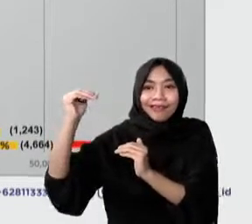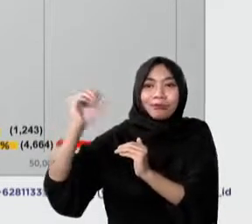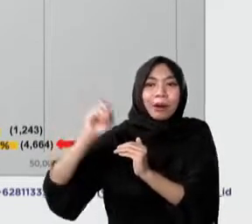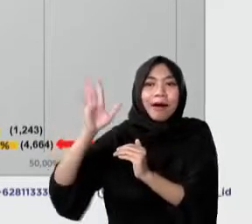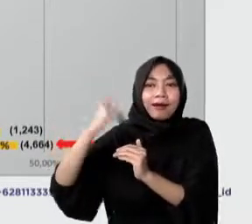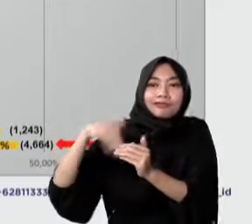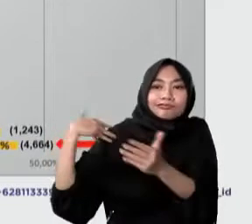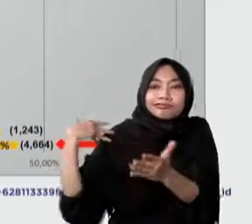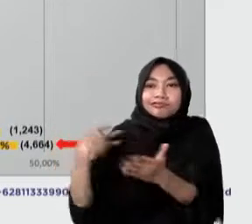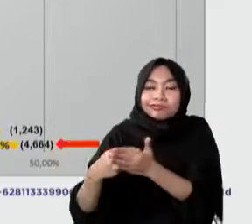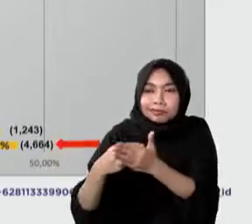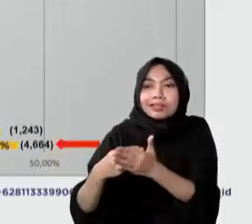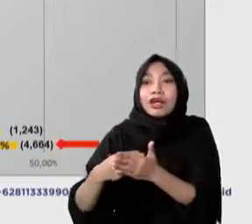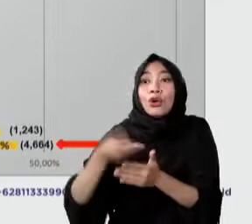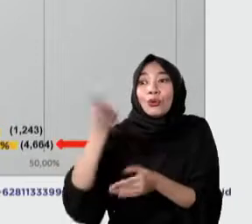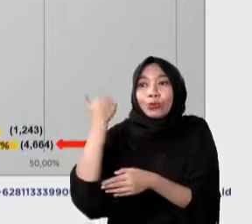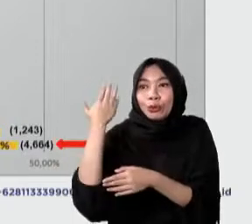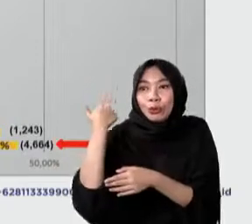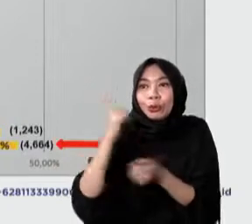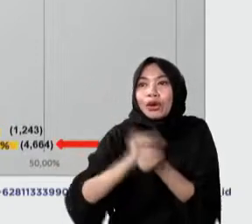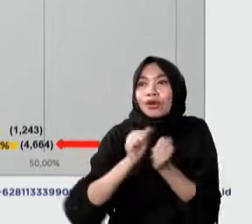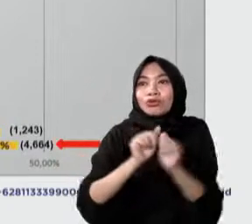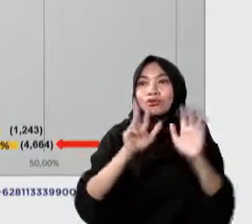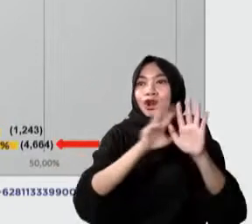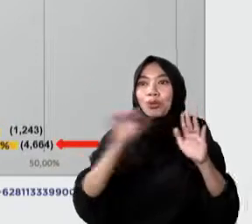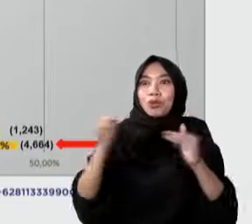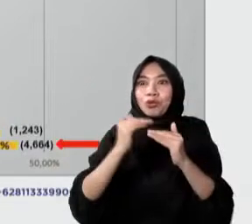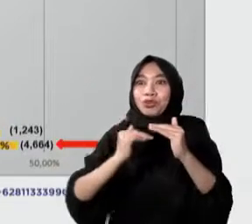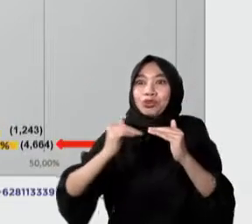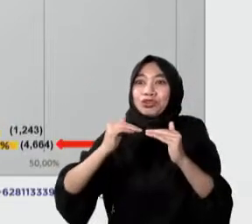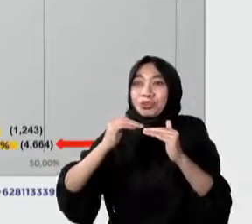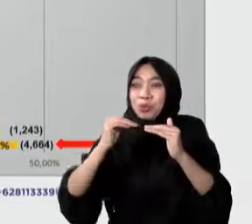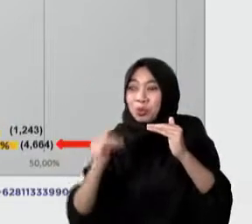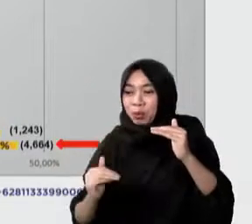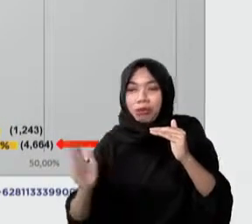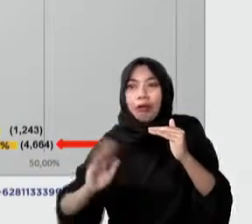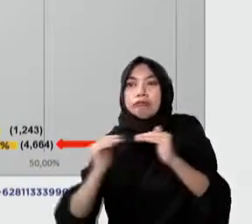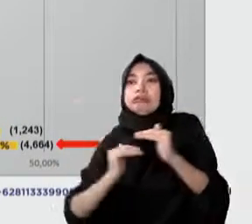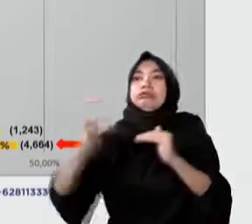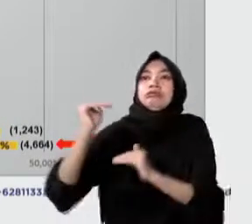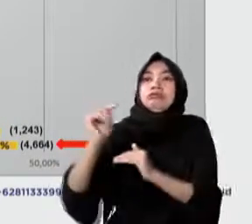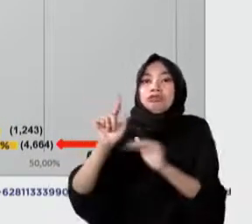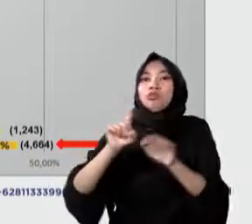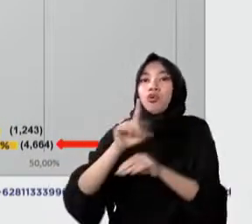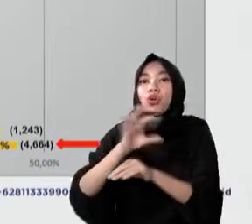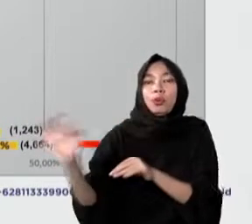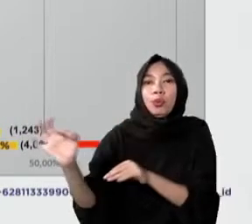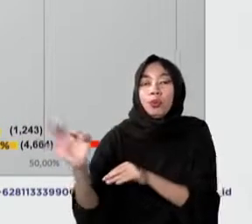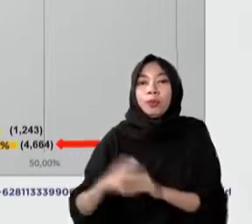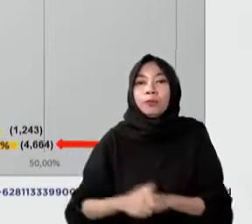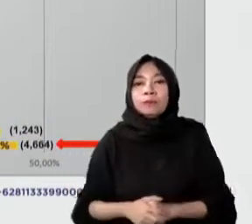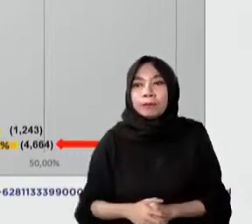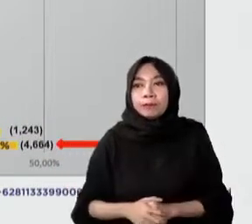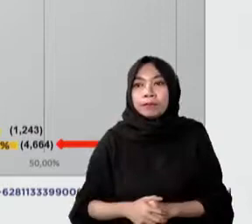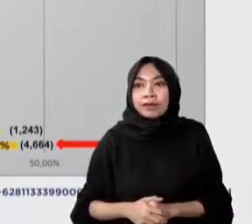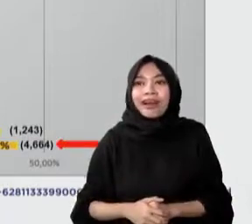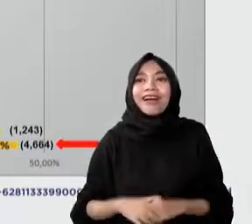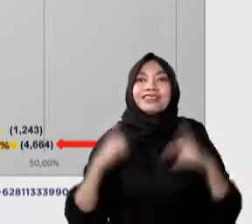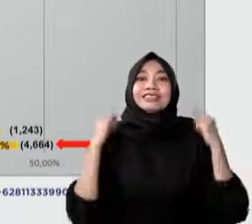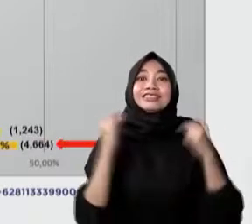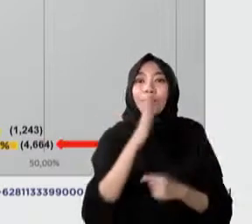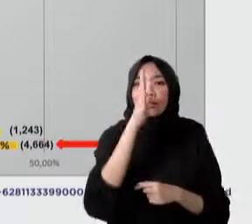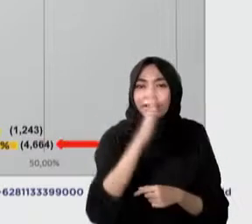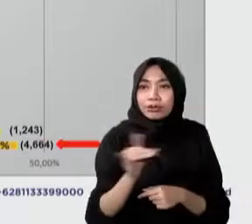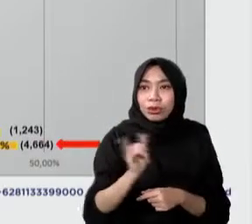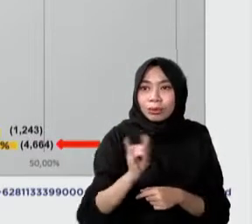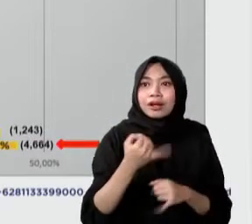waktu beberapa hari terakhir sehingga dulunya cuma 9.000 bukannya turun, naik menjadi 10.000. Hal yang sama juga kita lihat kepada Jawa Tengah.